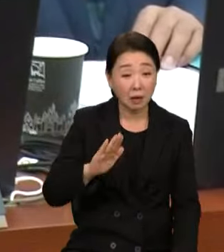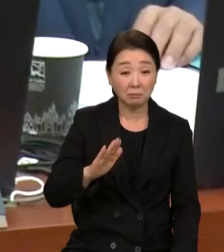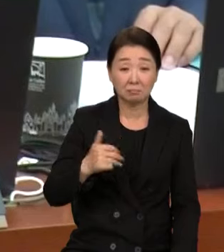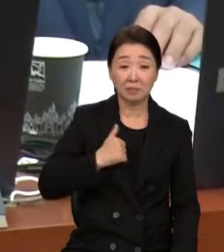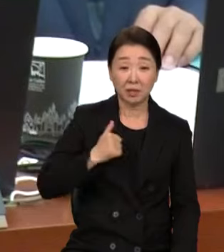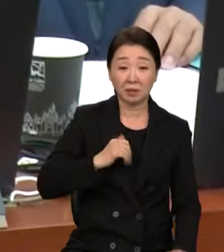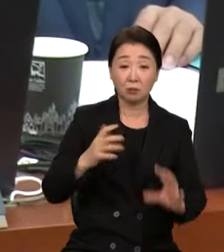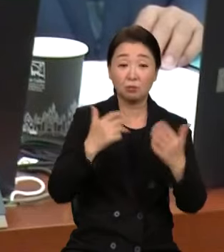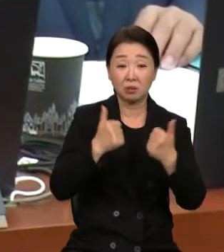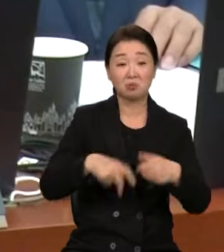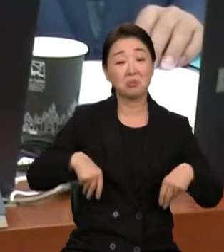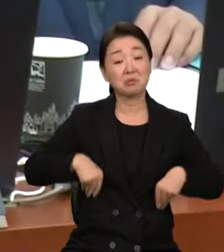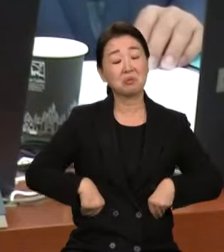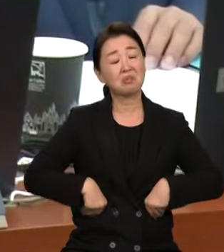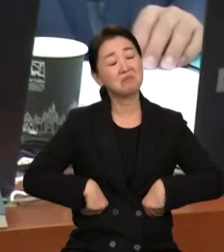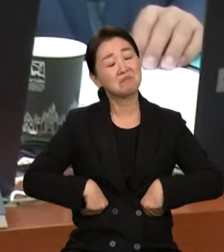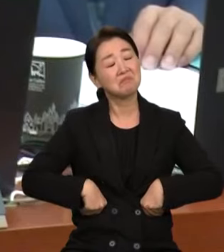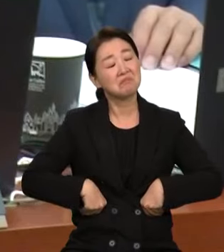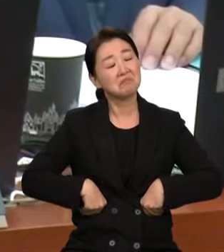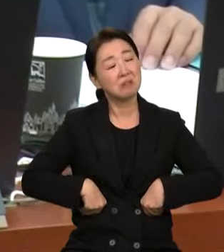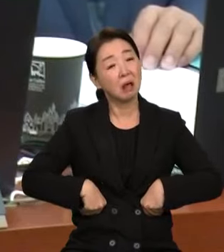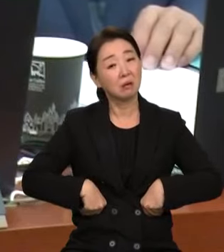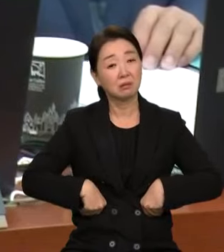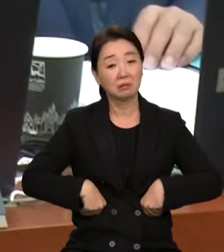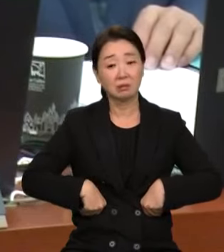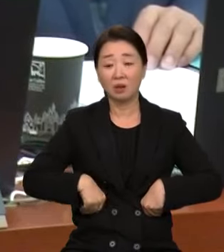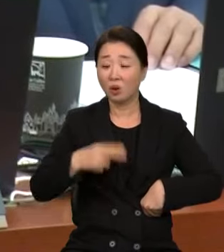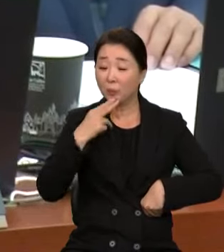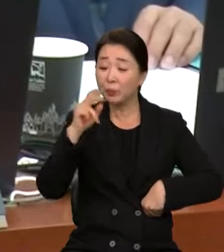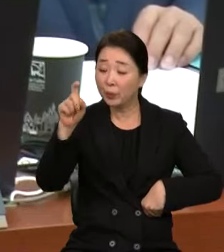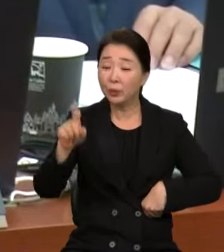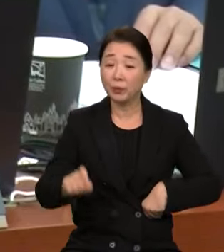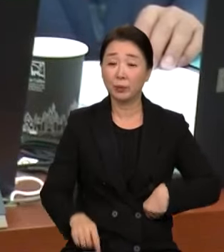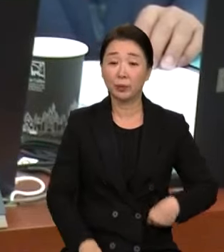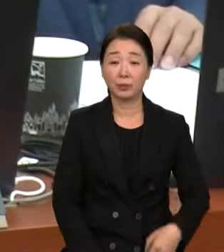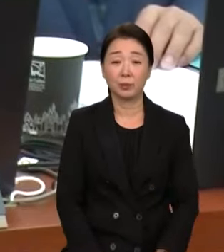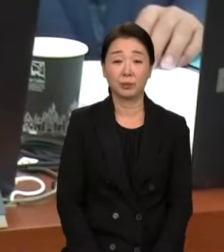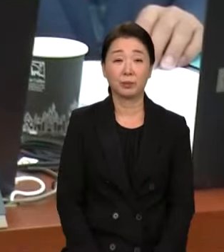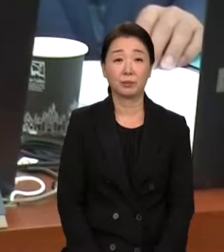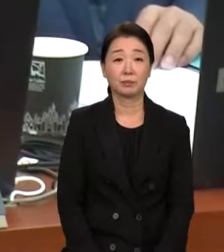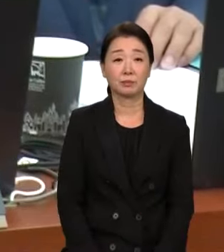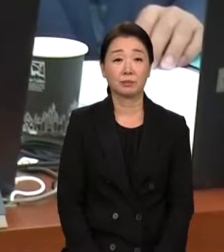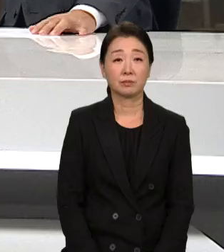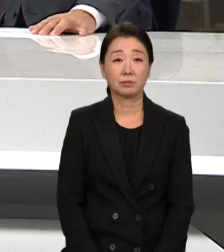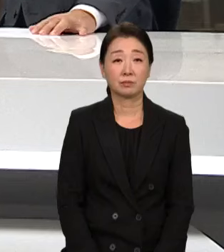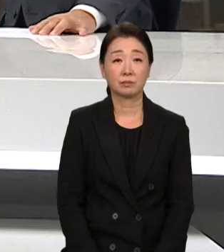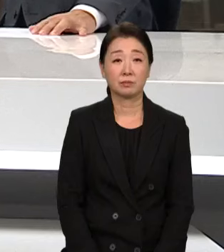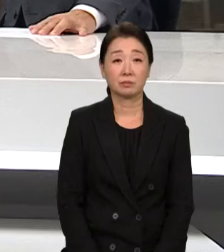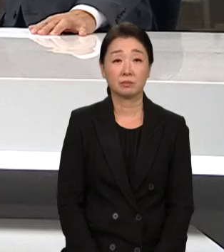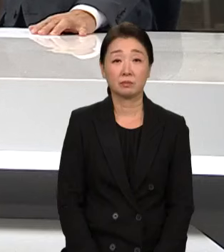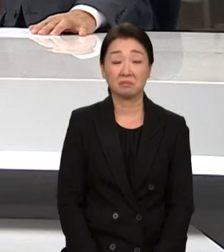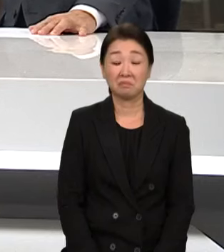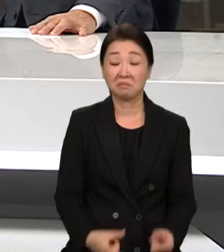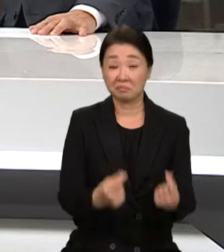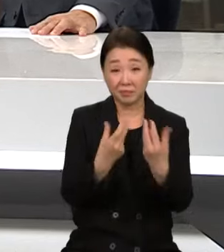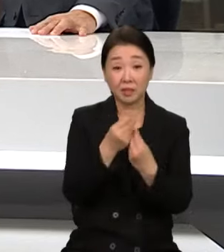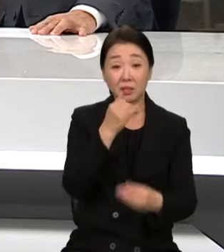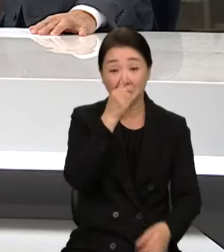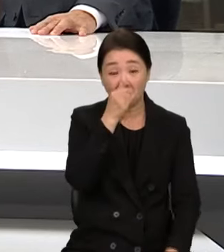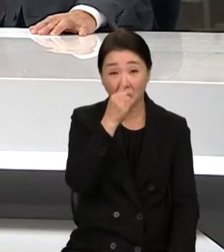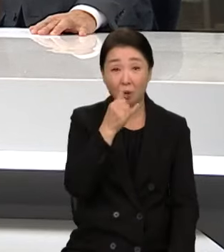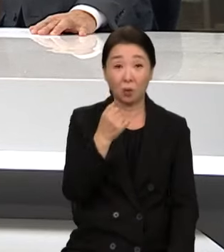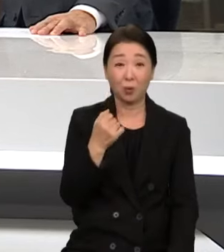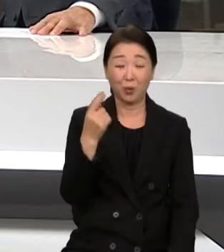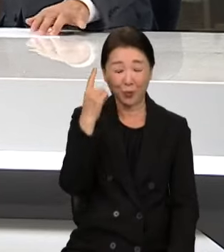저딴식으로 주머니 손가 근근들 돼서 정의 나오는 사람 없을 겁니다 비슷한 사례가 또 있었습니다 지난